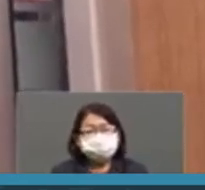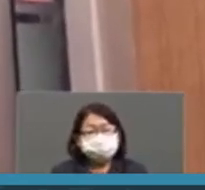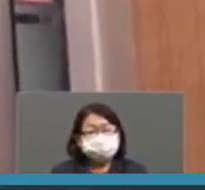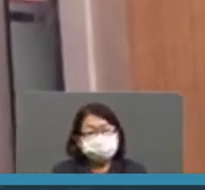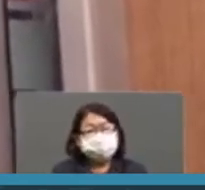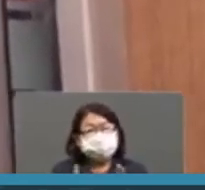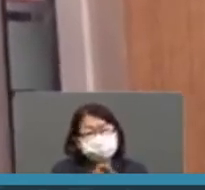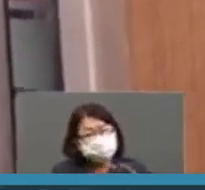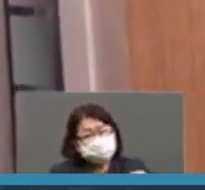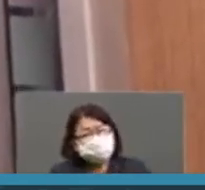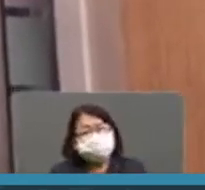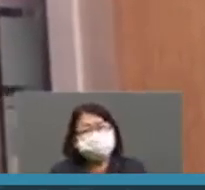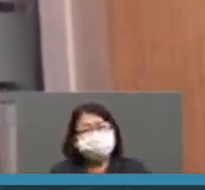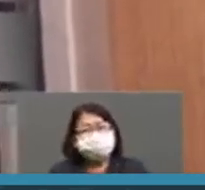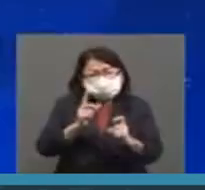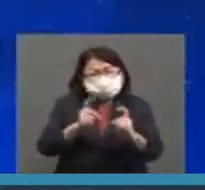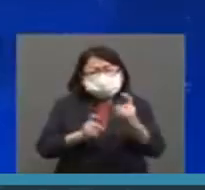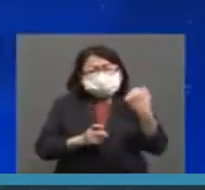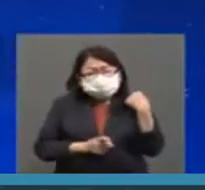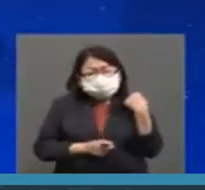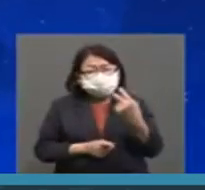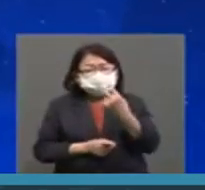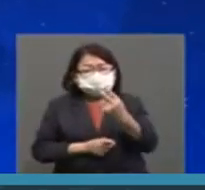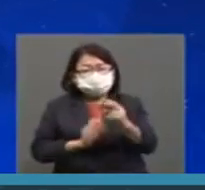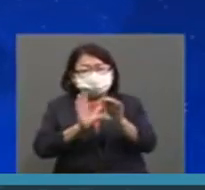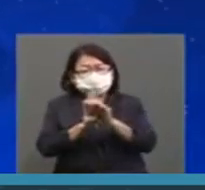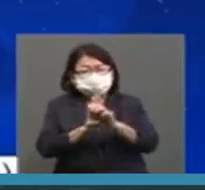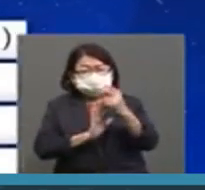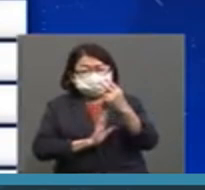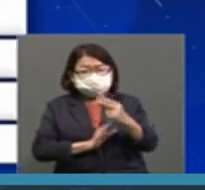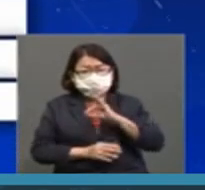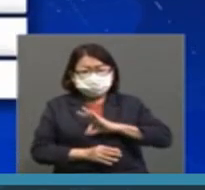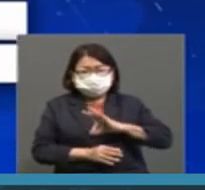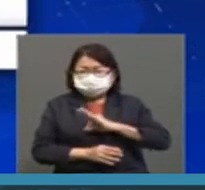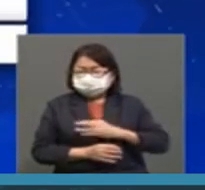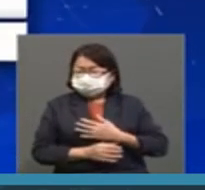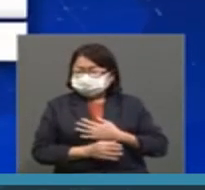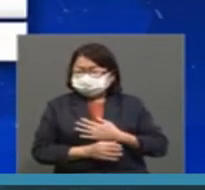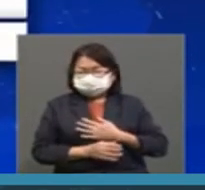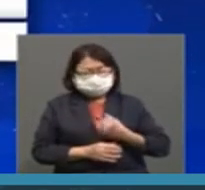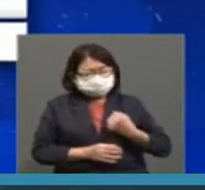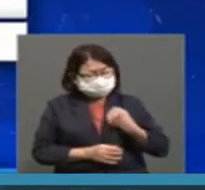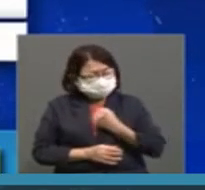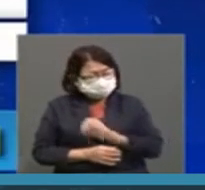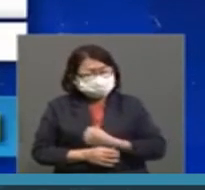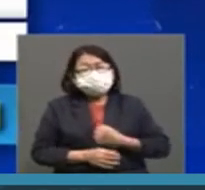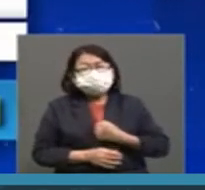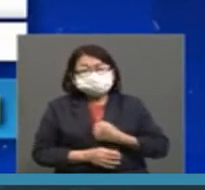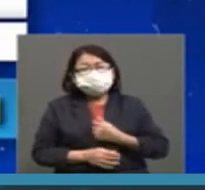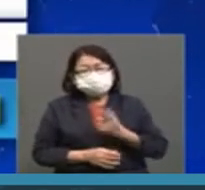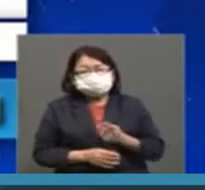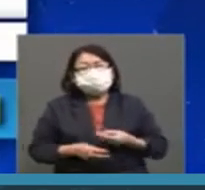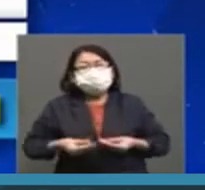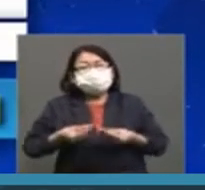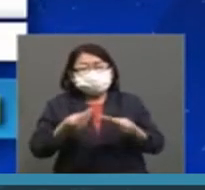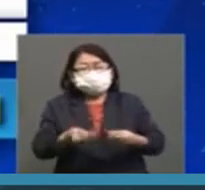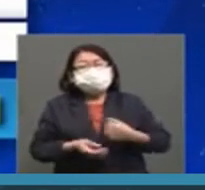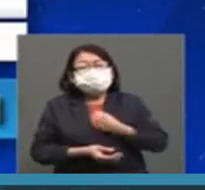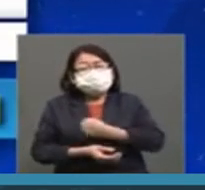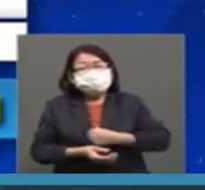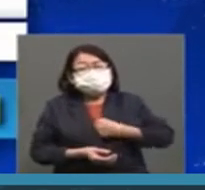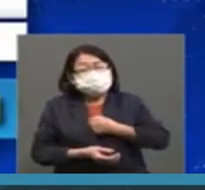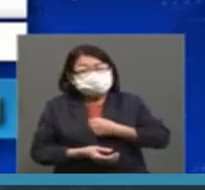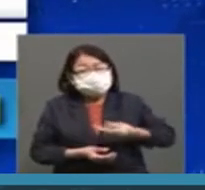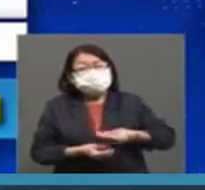ทั้งครอบครัวผู้บาดเจ็บซึ่งผมยังมีวิธีการที่จะเร่งเยียวยาจิตใจอยู่แล้วเรามีทีมชุดแชทที่เป็นหน่วยเคลื่อนที่เร็ว